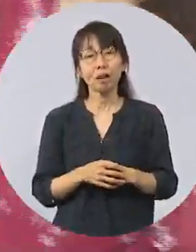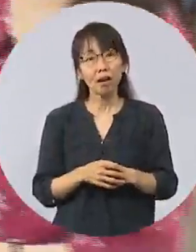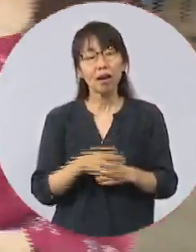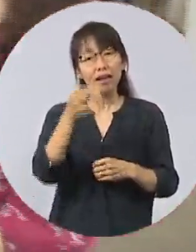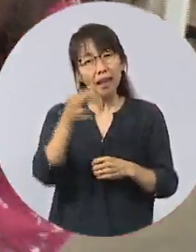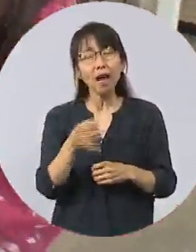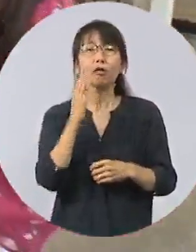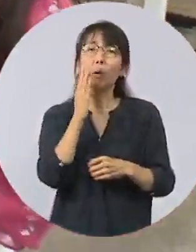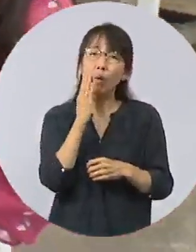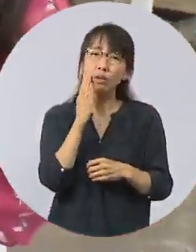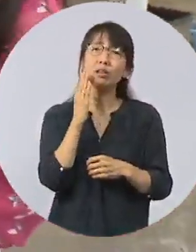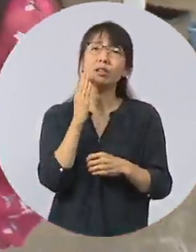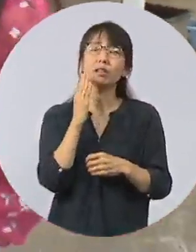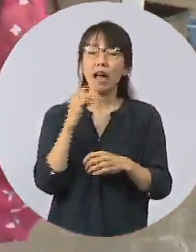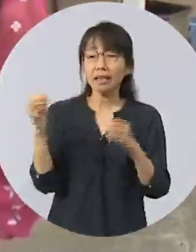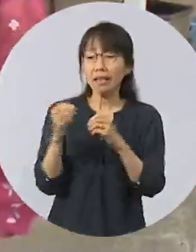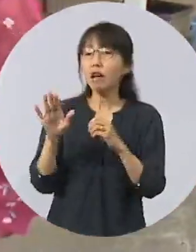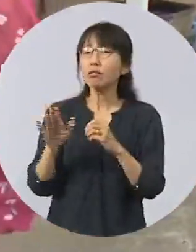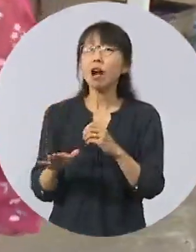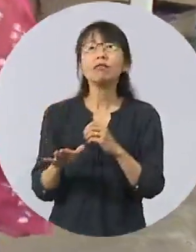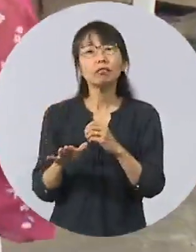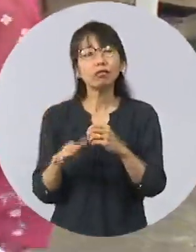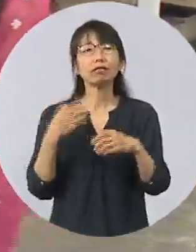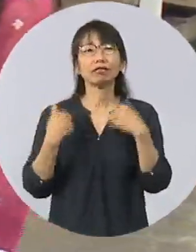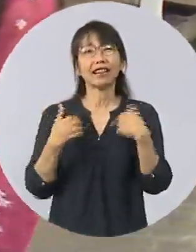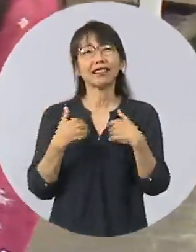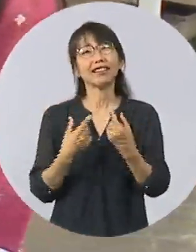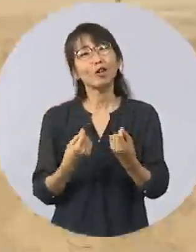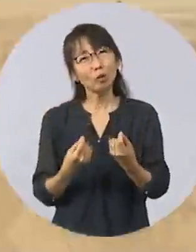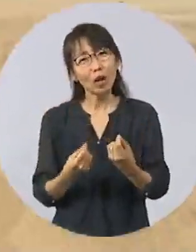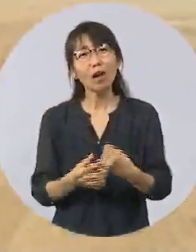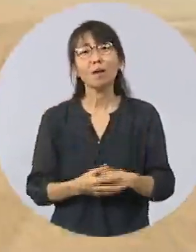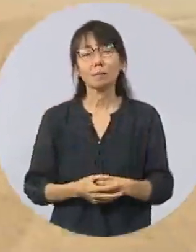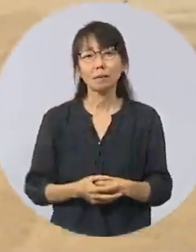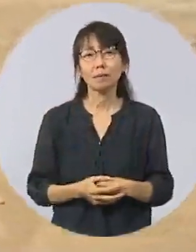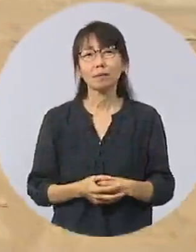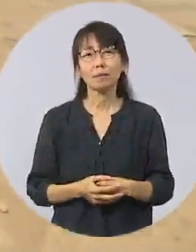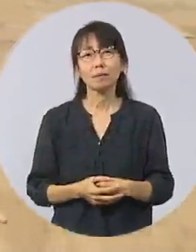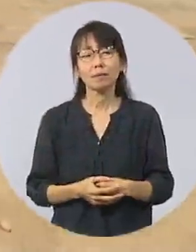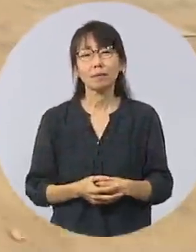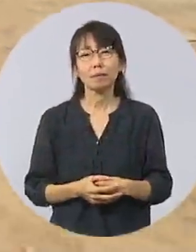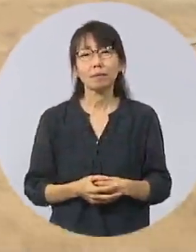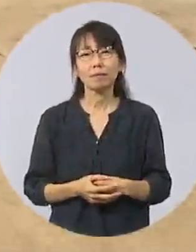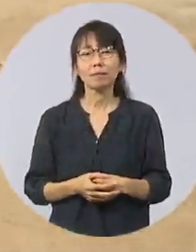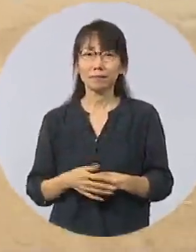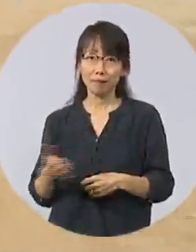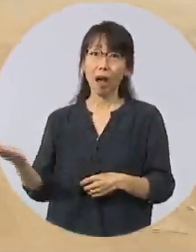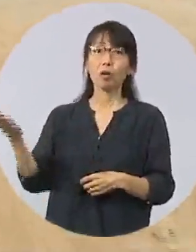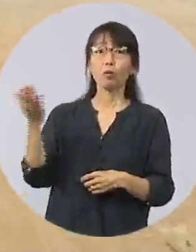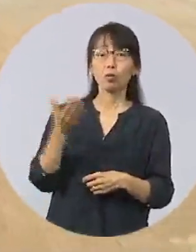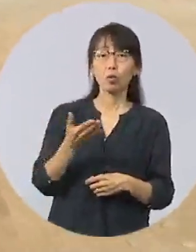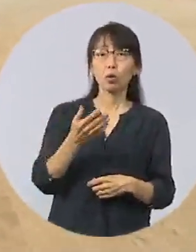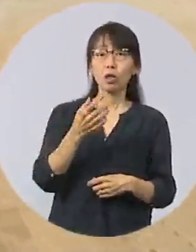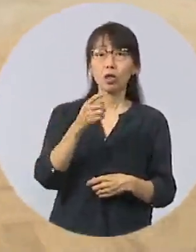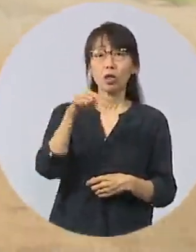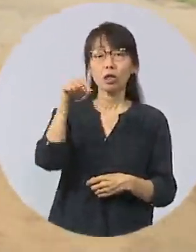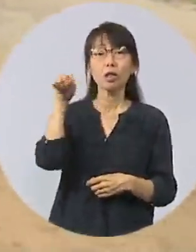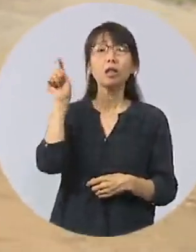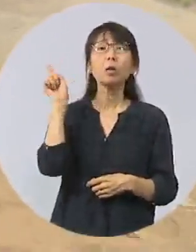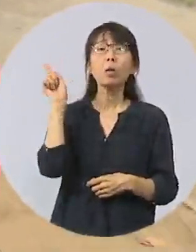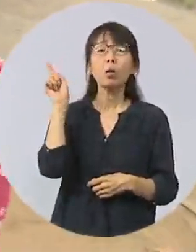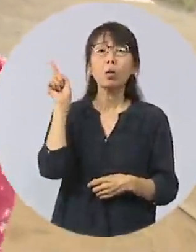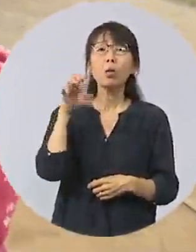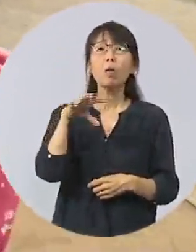くて美味しいフルーツが近くにあるっていうのはやっぱり嬉しいです。 そうですね。 続いて私が向かったのは高倉に